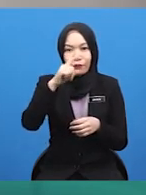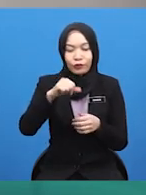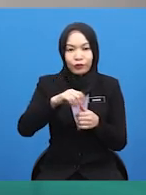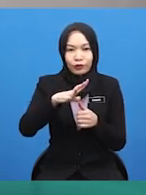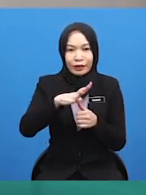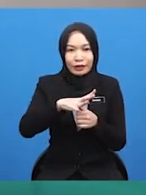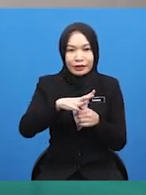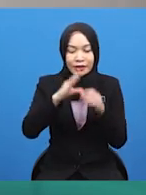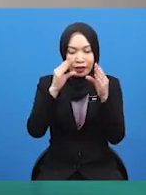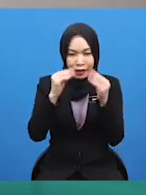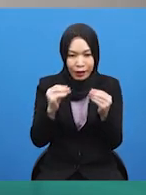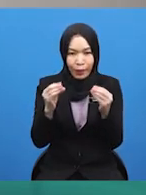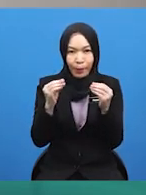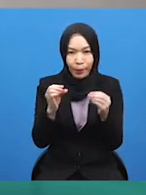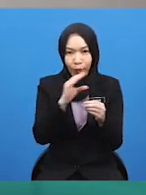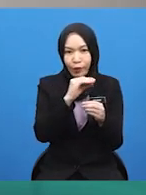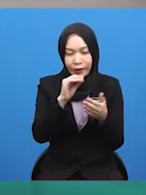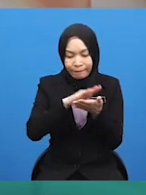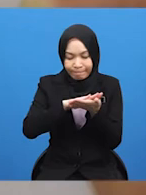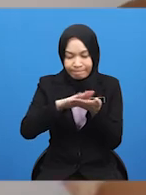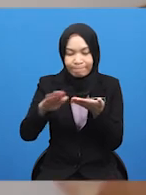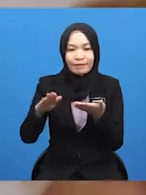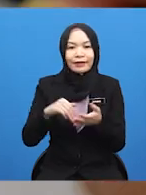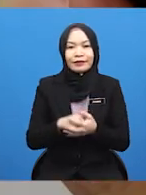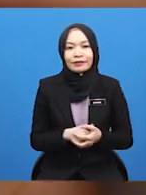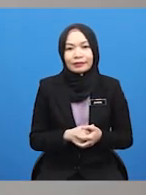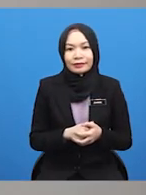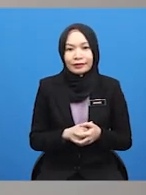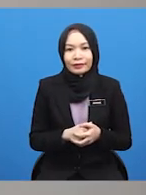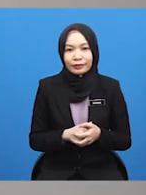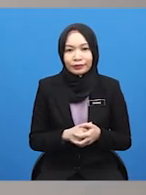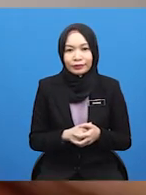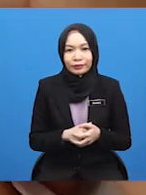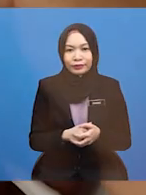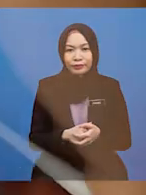yang kelihatan lembut dan licin.